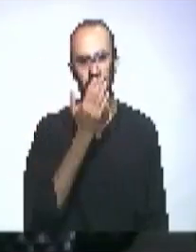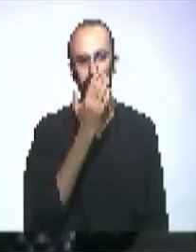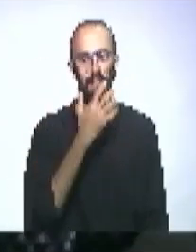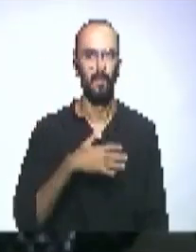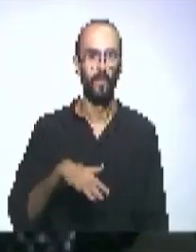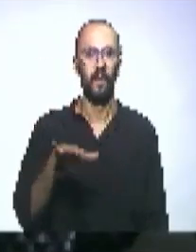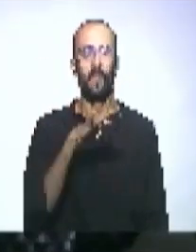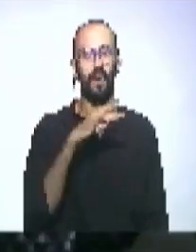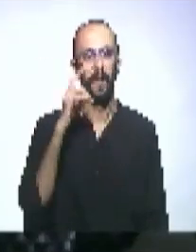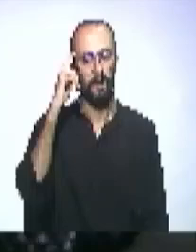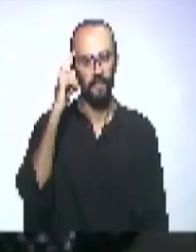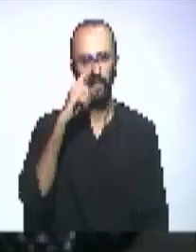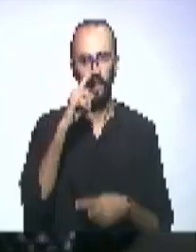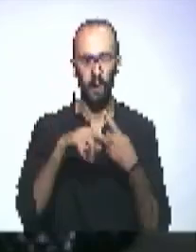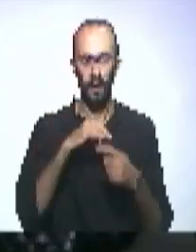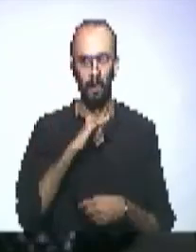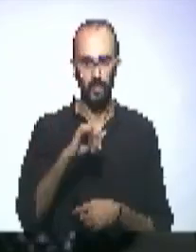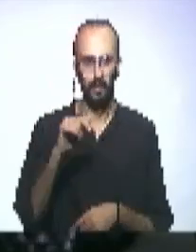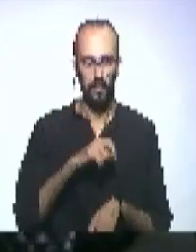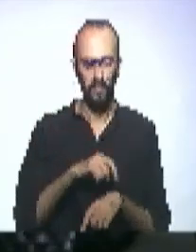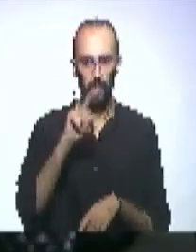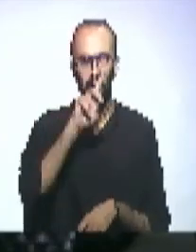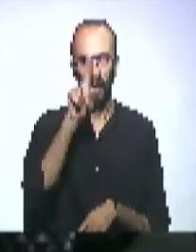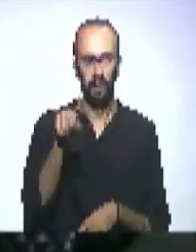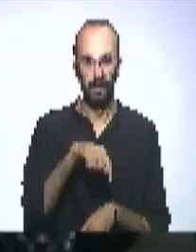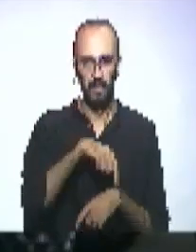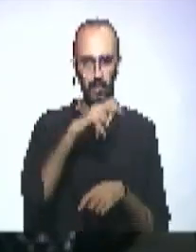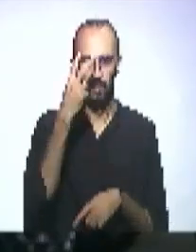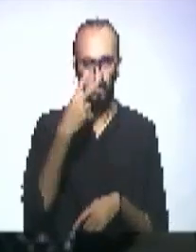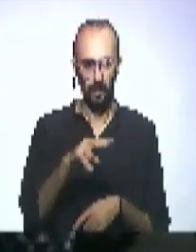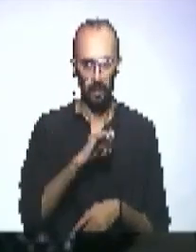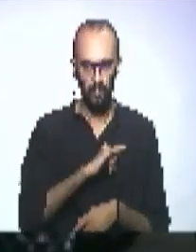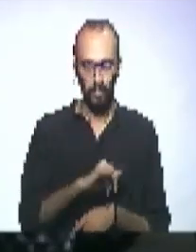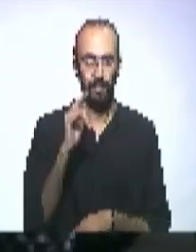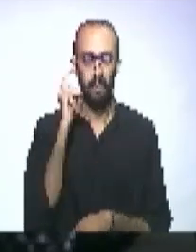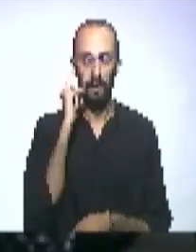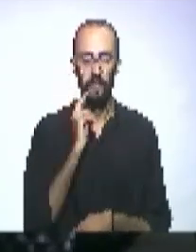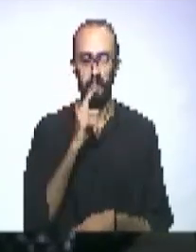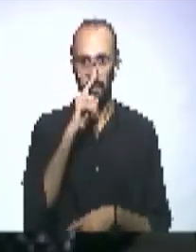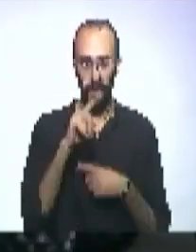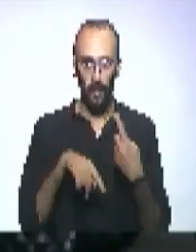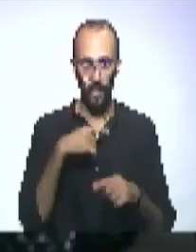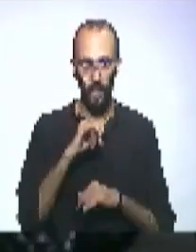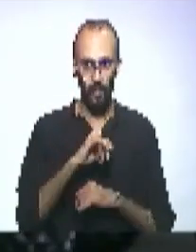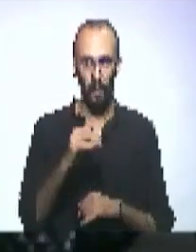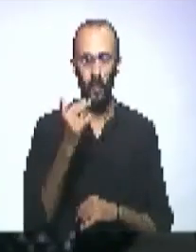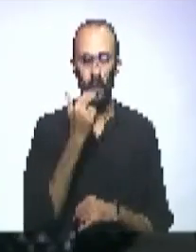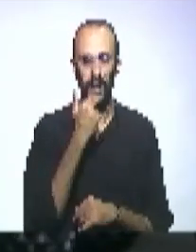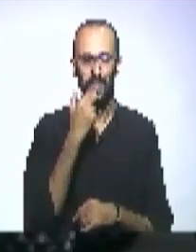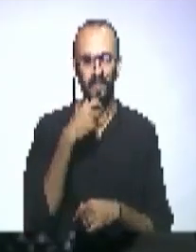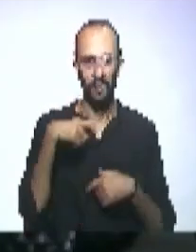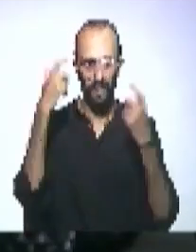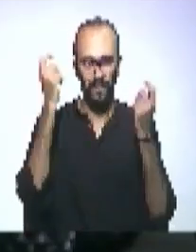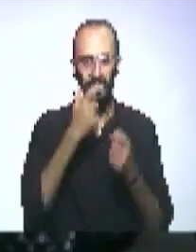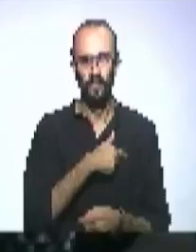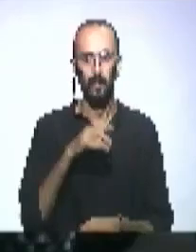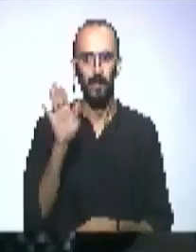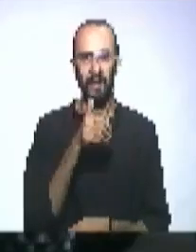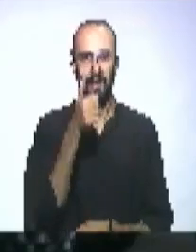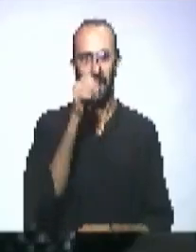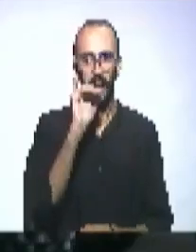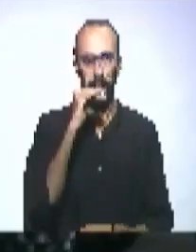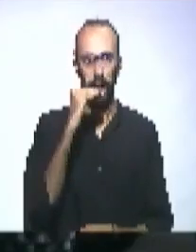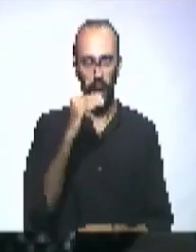الساعة 1 للساعة 2:30 على الهواء مباشرة. يوم السبت زي ما حضراتكم متعودين خاص بالشيف سامح صبحي بيعمل لحضراتكم فيه